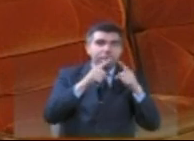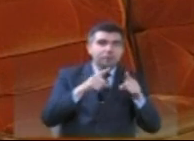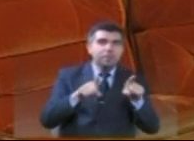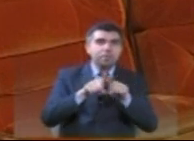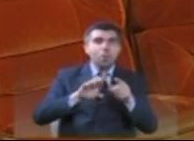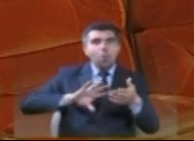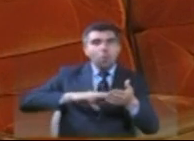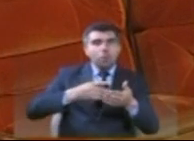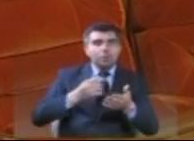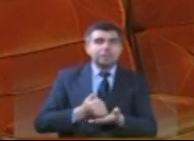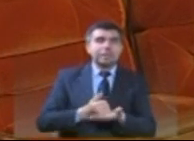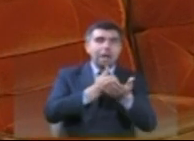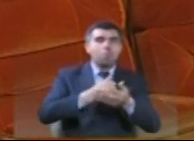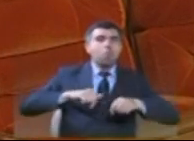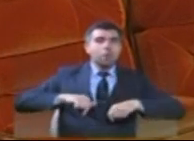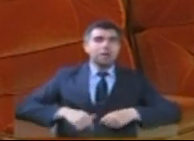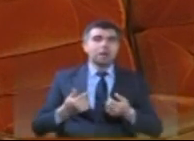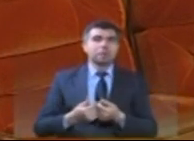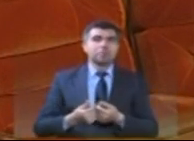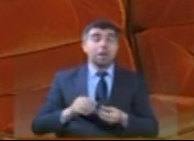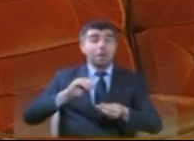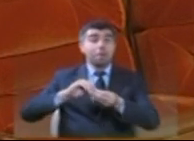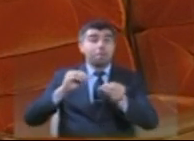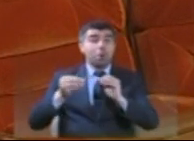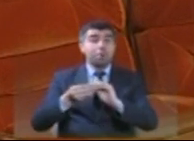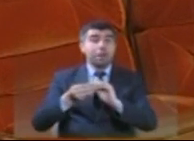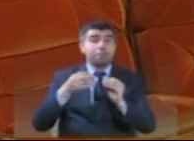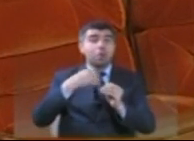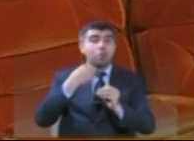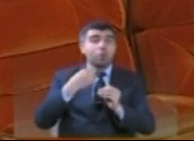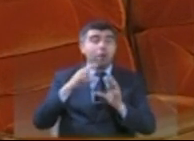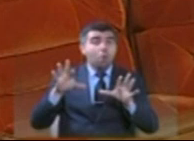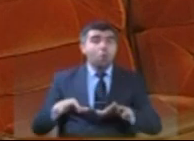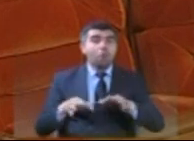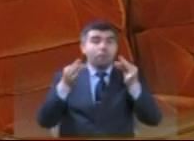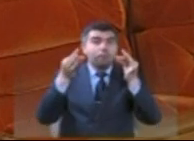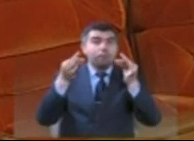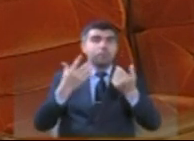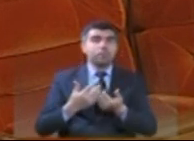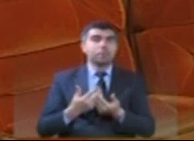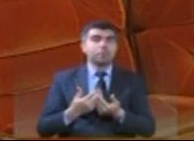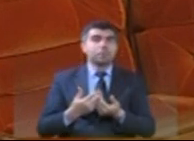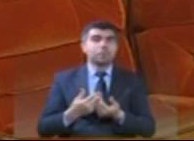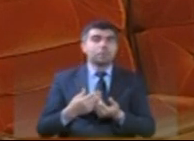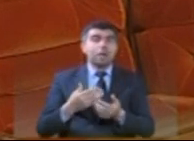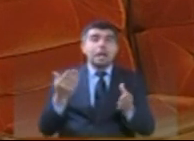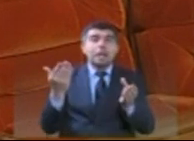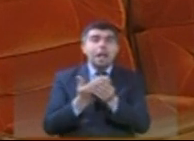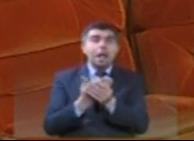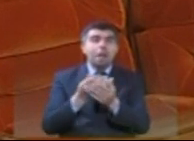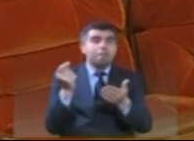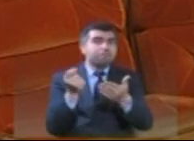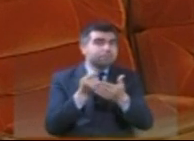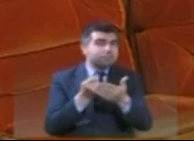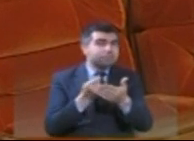الدراسات التقنيه. لكن الاشكال السيد النائب المحترم في هذا المجال هو ان الطلبات الان اللي هي